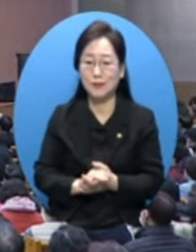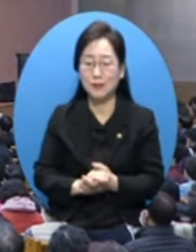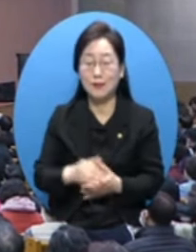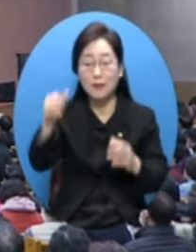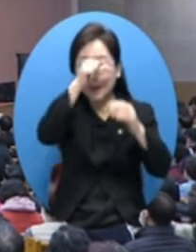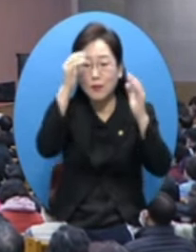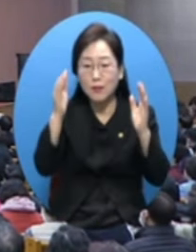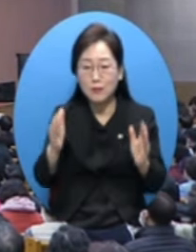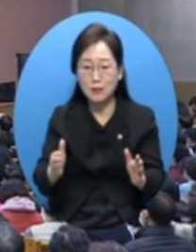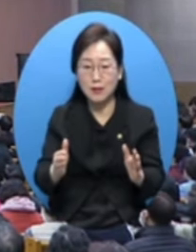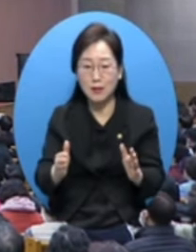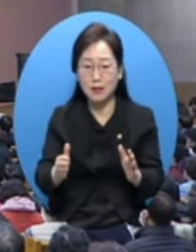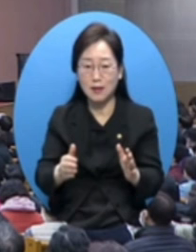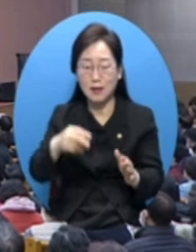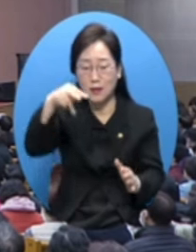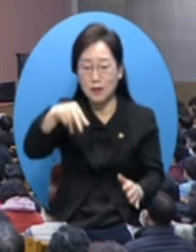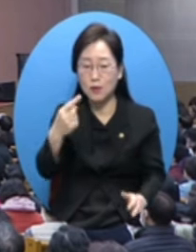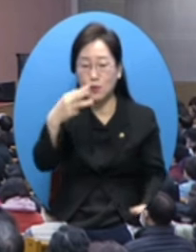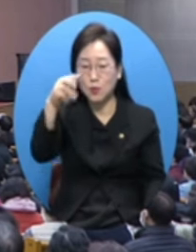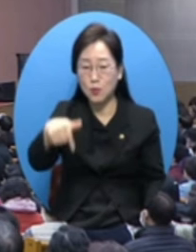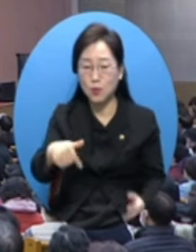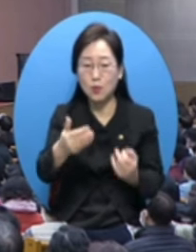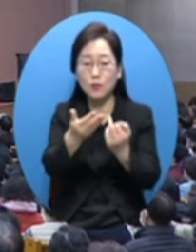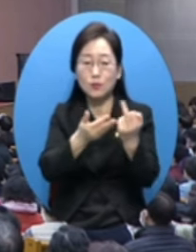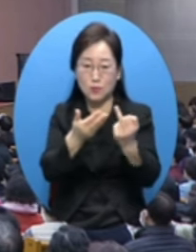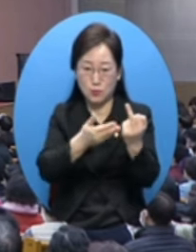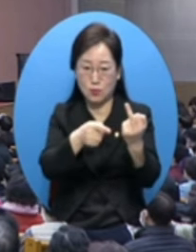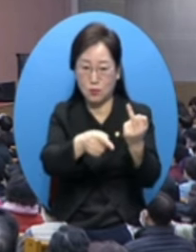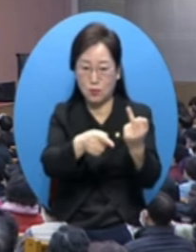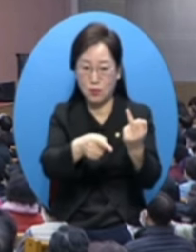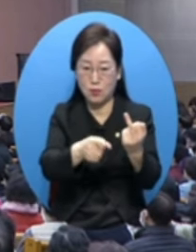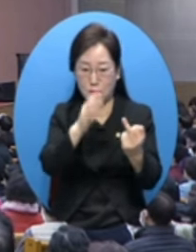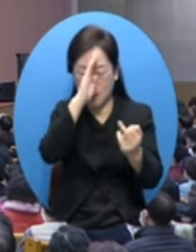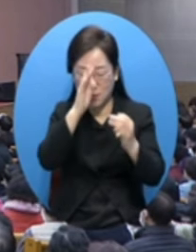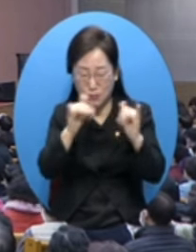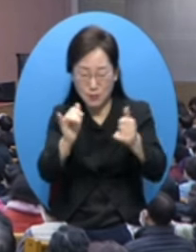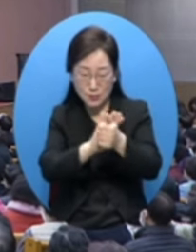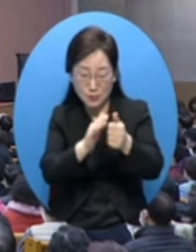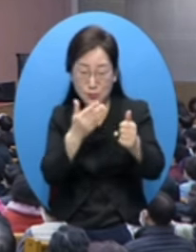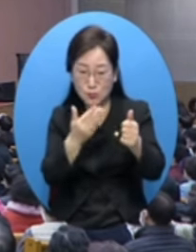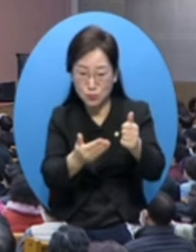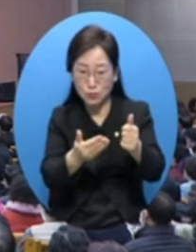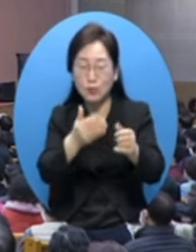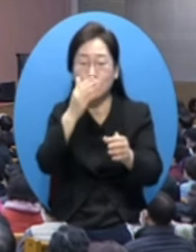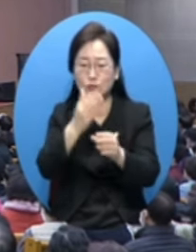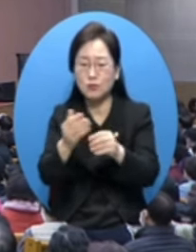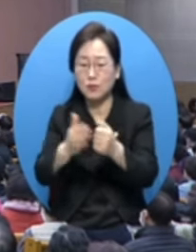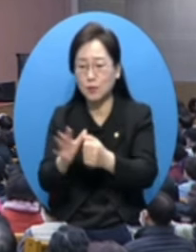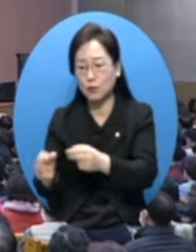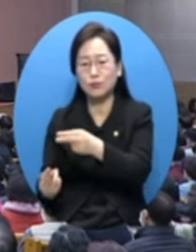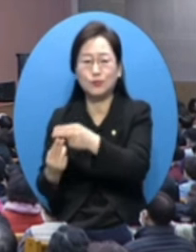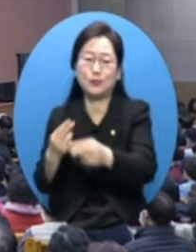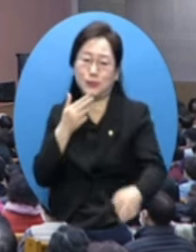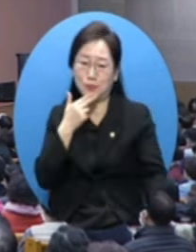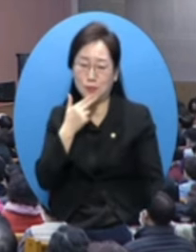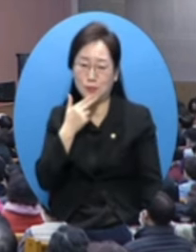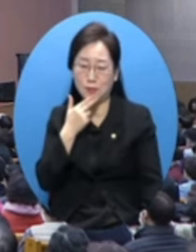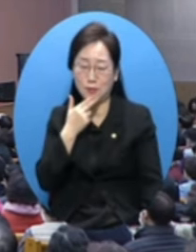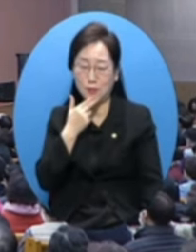평생 소록도에서 환자를 돌보느라 자기 노후 대책도 없어서 본계에 들어와서 오스트리아 정부